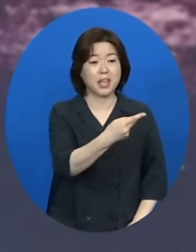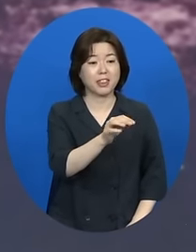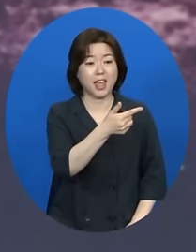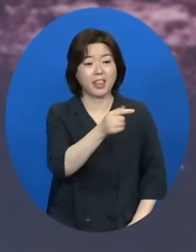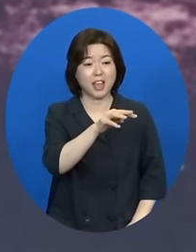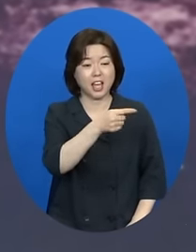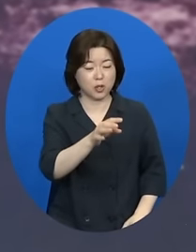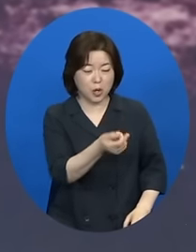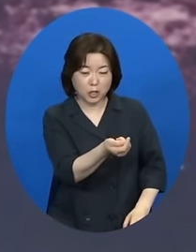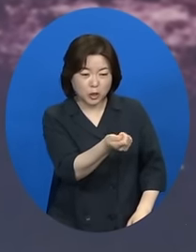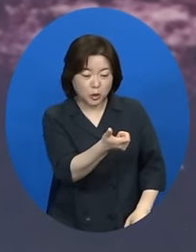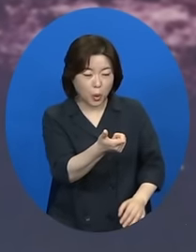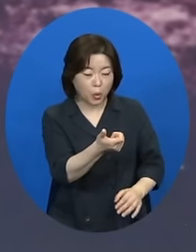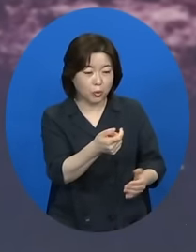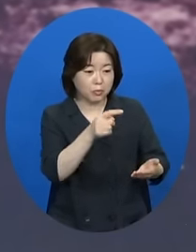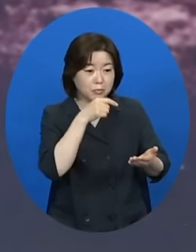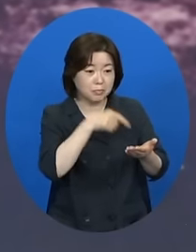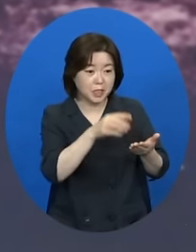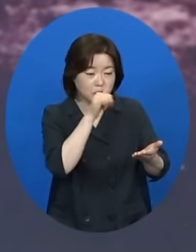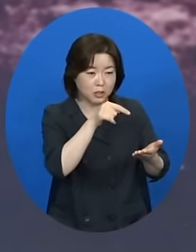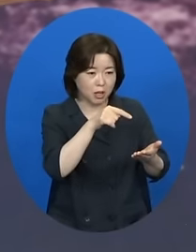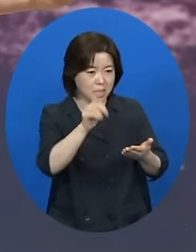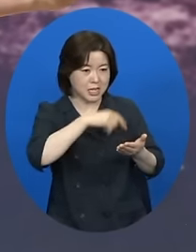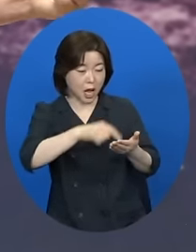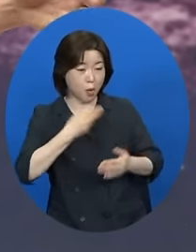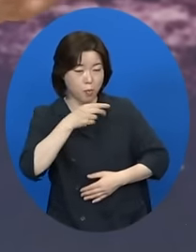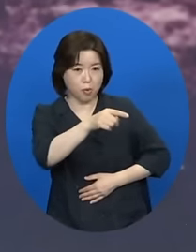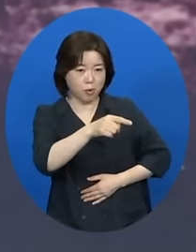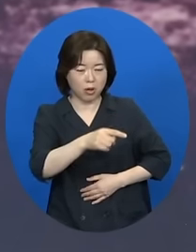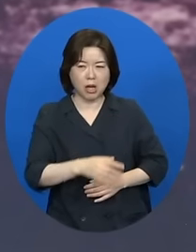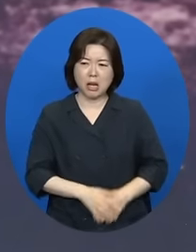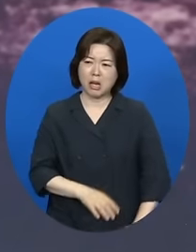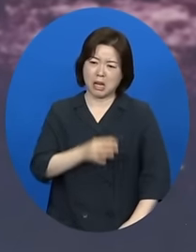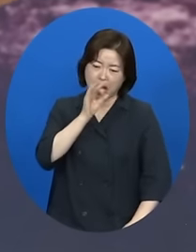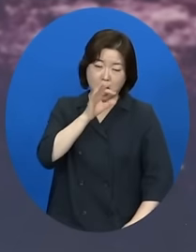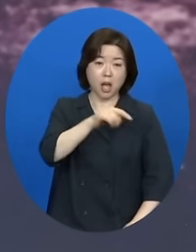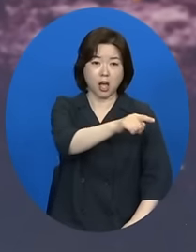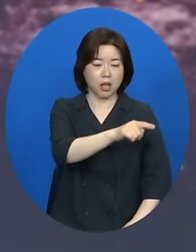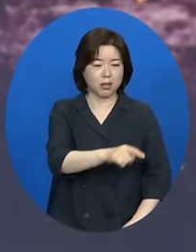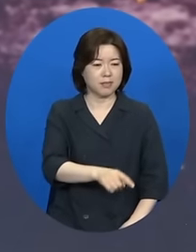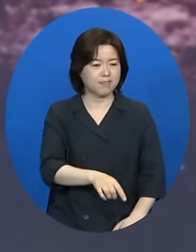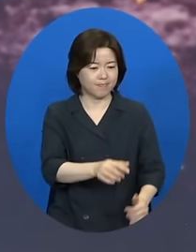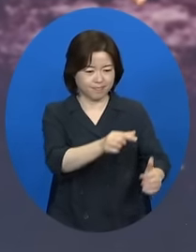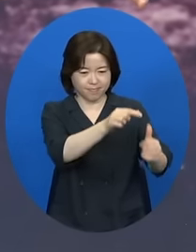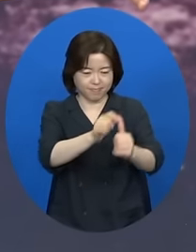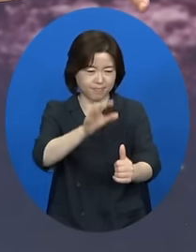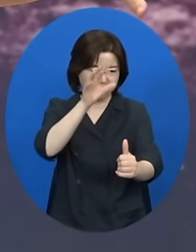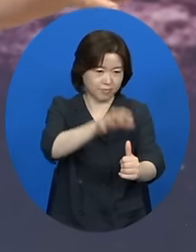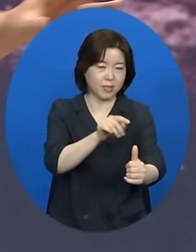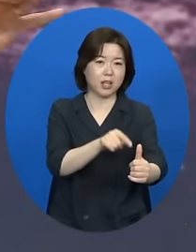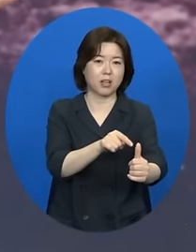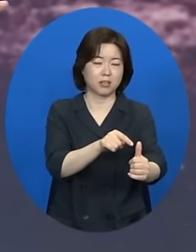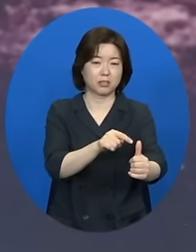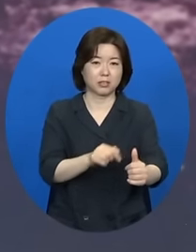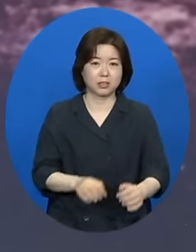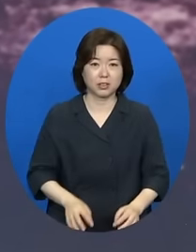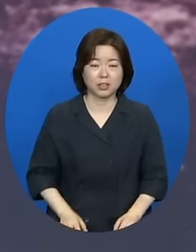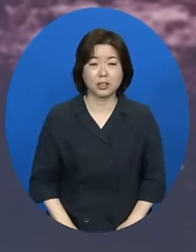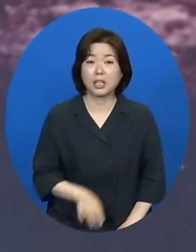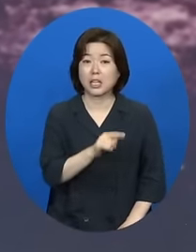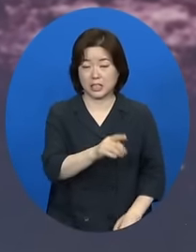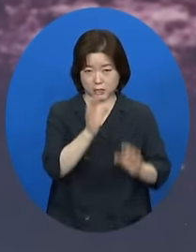있었어요. 안 갚는다 이거예요. 그래가지고 막 갚으라 했더니 못 갚는다 그러니까 이제 감옥에 집어넣어버렸단 말이야. 그러니까 바로